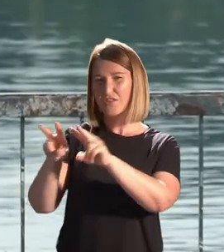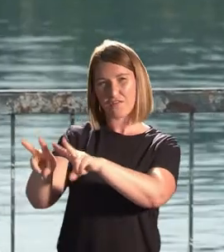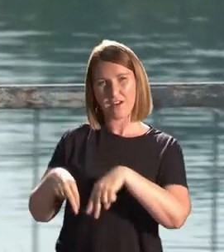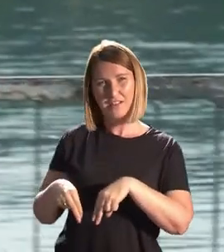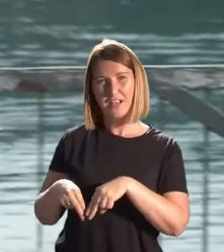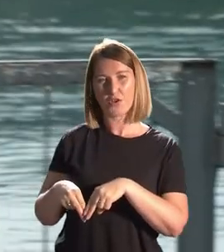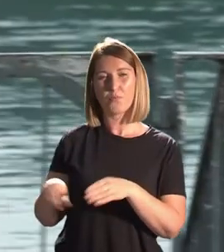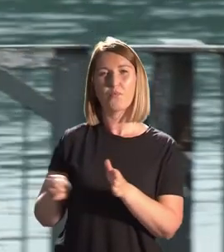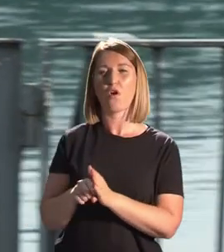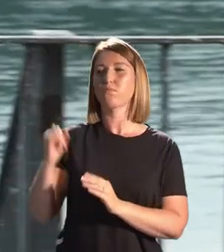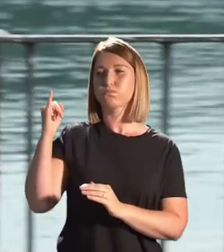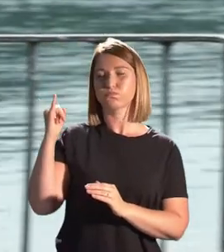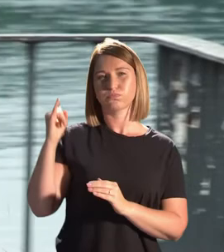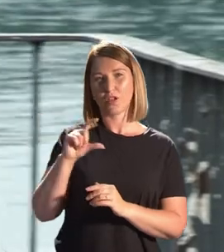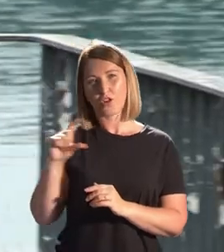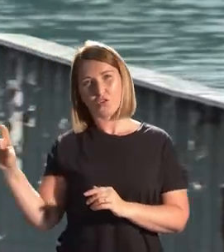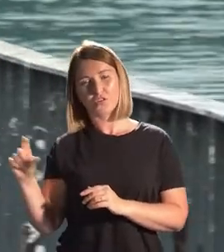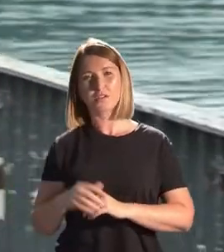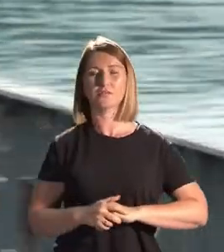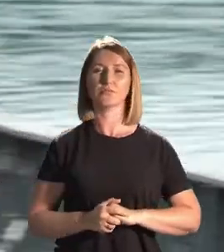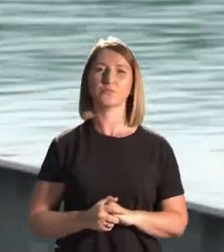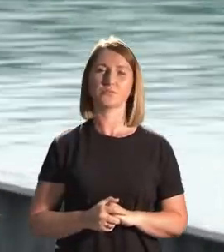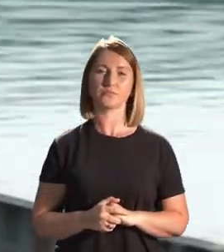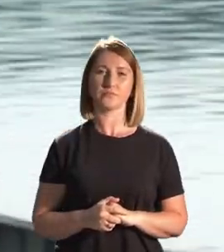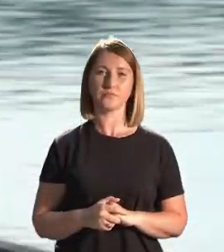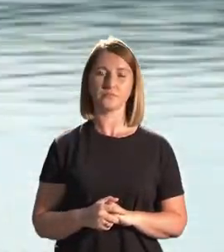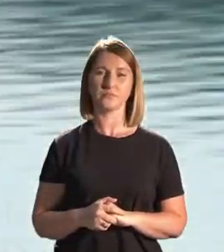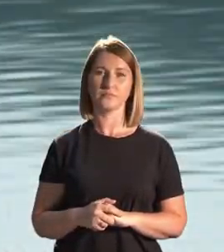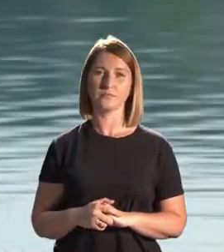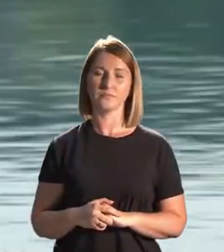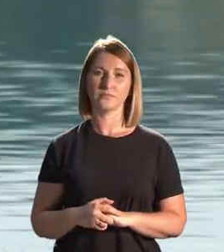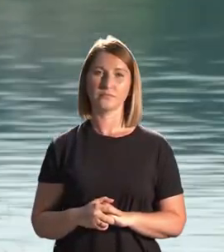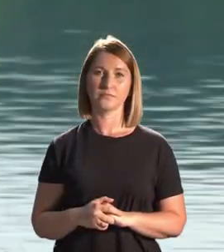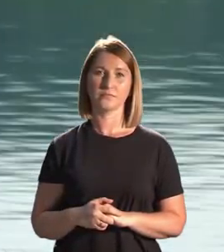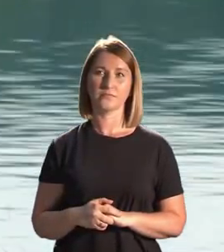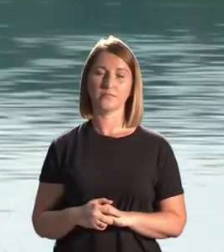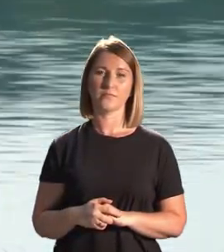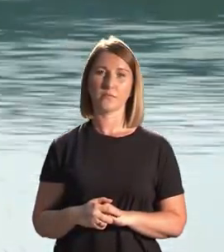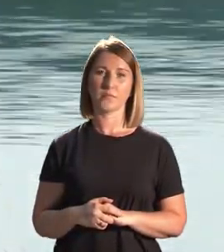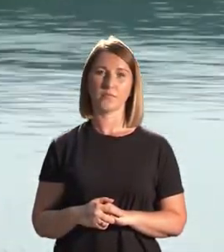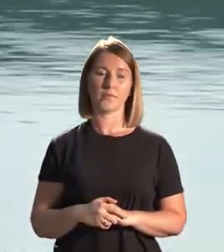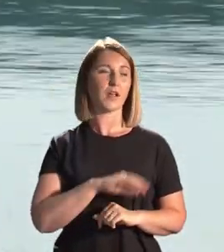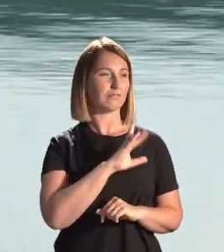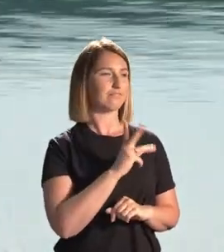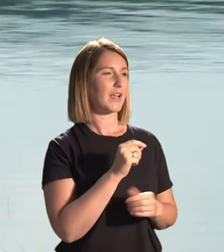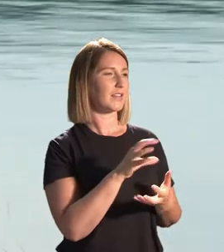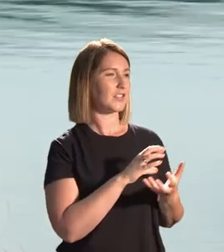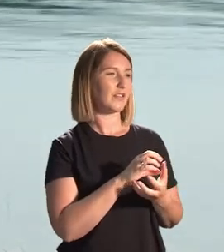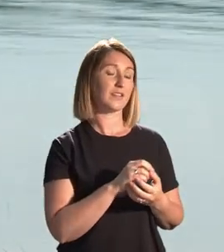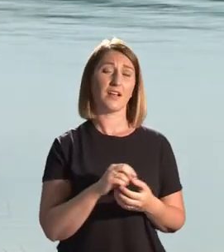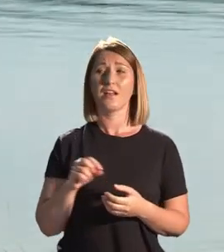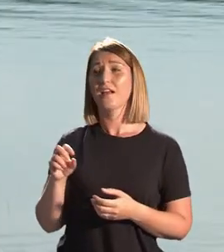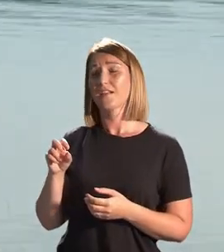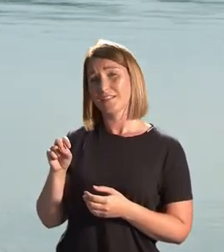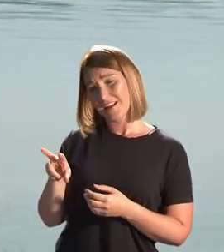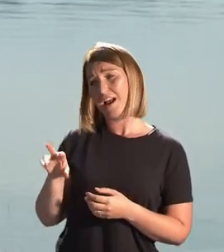to jest jakiś sentyment do tych spraw takich, które minęły. Piękny świat taki, nie? No piękny